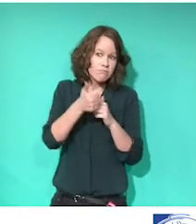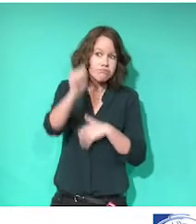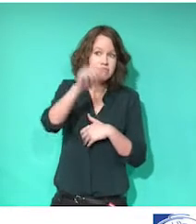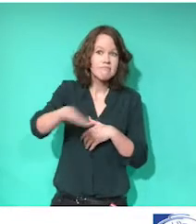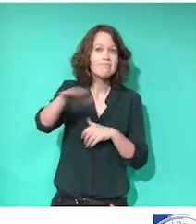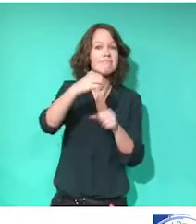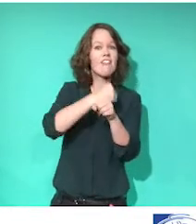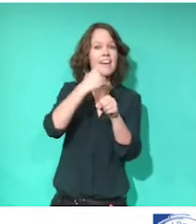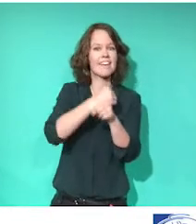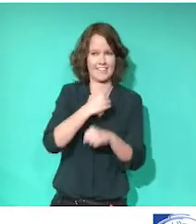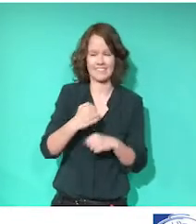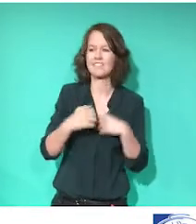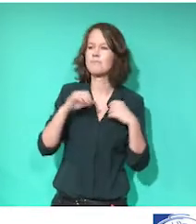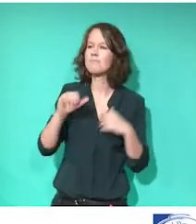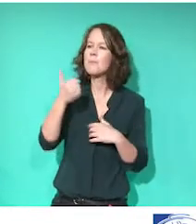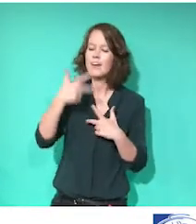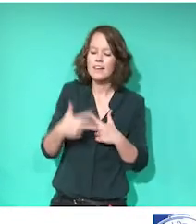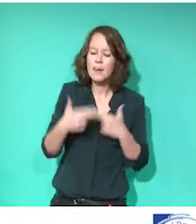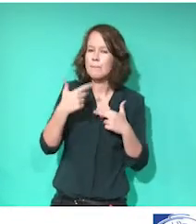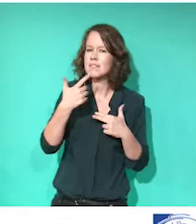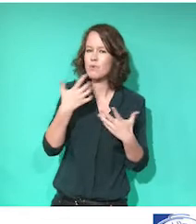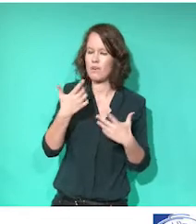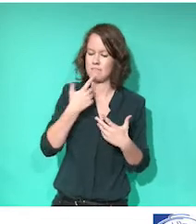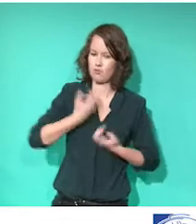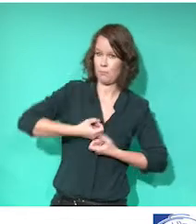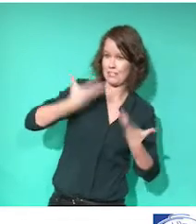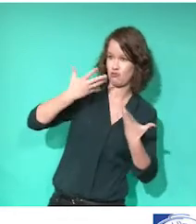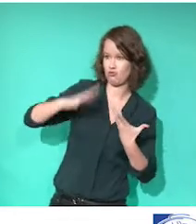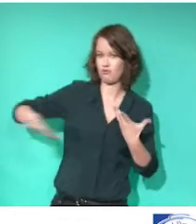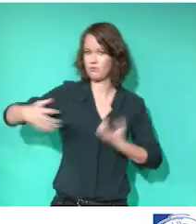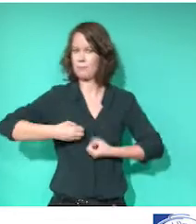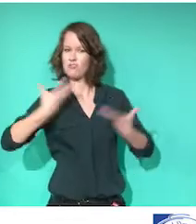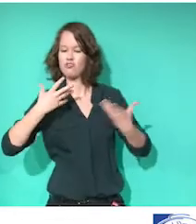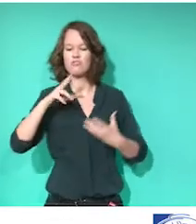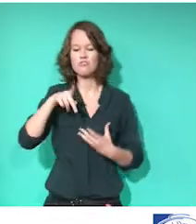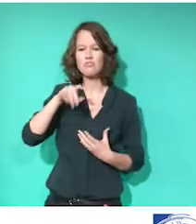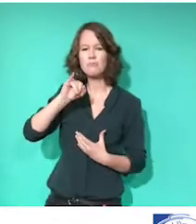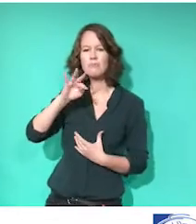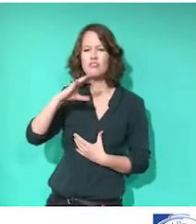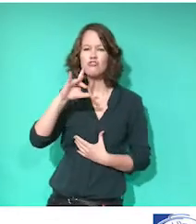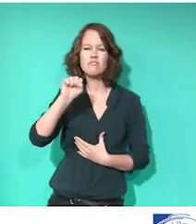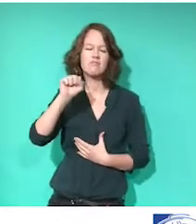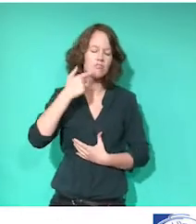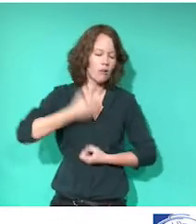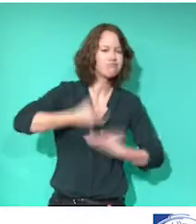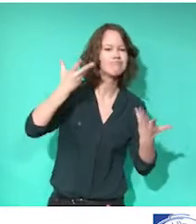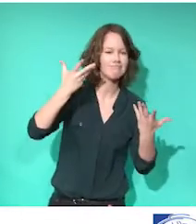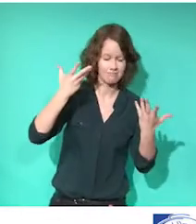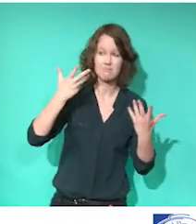une étape qui s'appelle « Je pitch, tu pitch », qui sont les témoignages des marraines et des parrains, des porteurs de